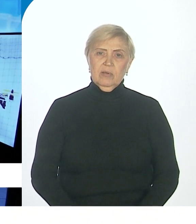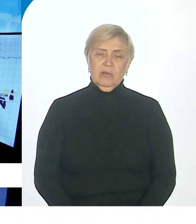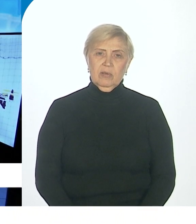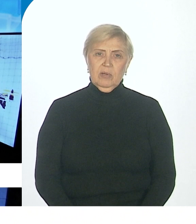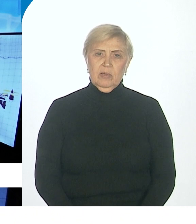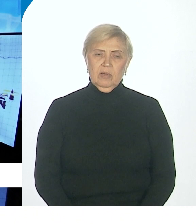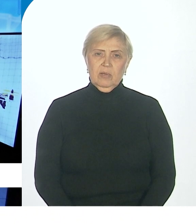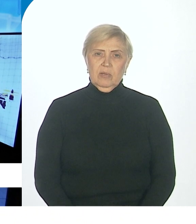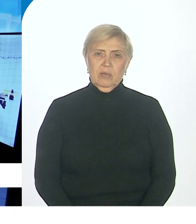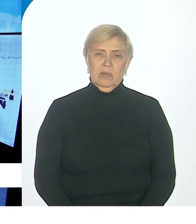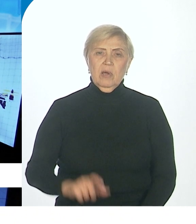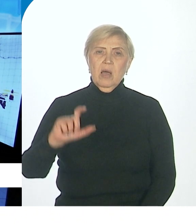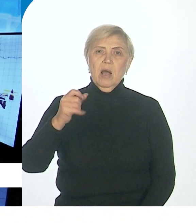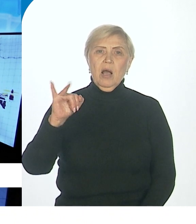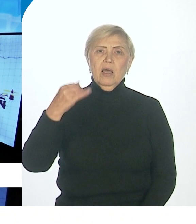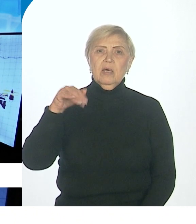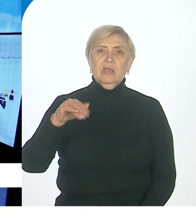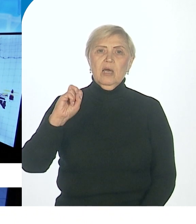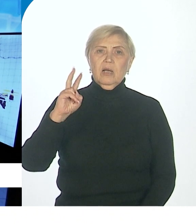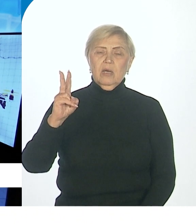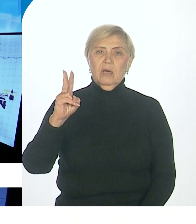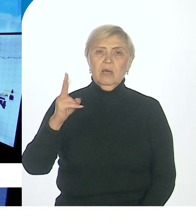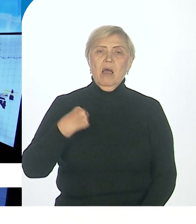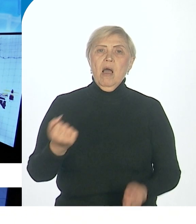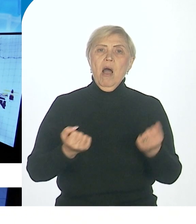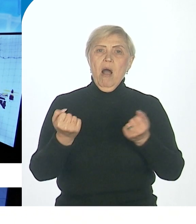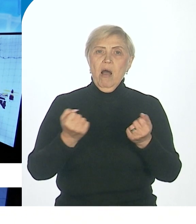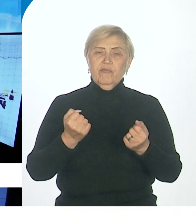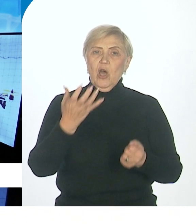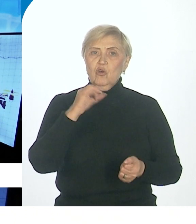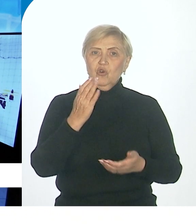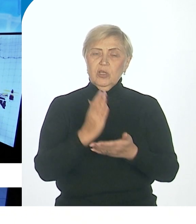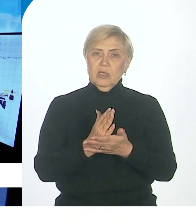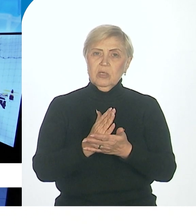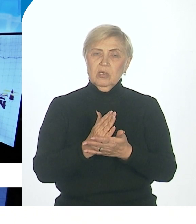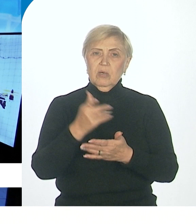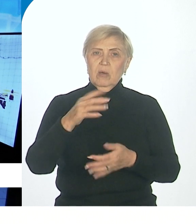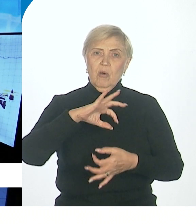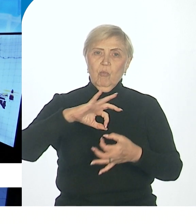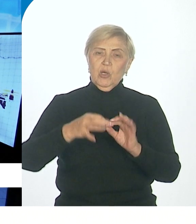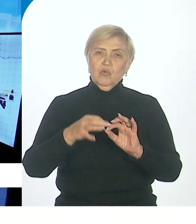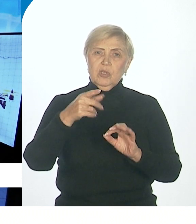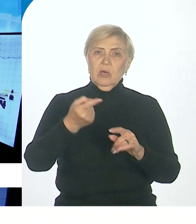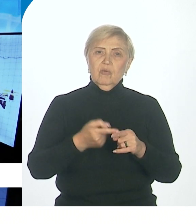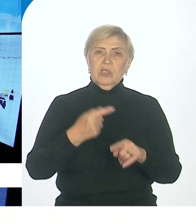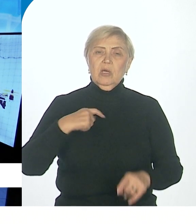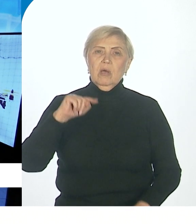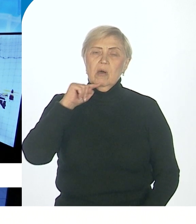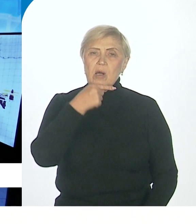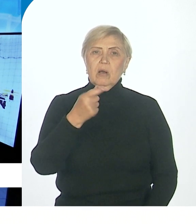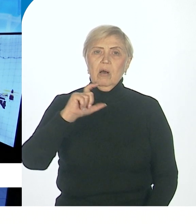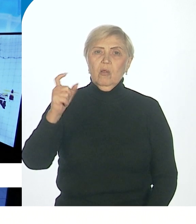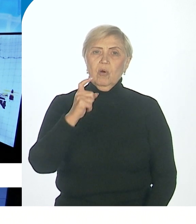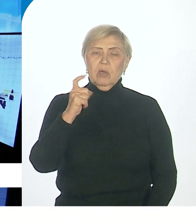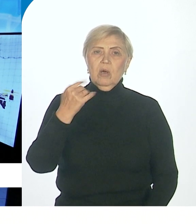еще раз. Хай-тек, био, нано, авто и энерджи еще. То есть химия, по сути, лазерные технологии, экология, экосреда,